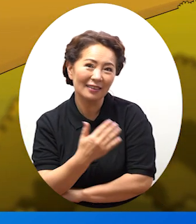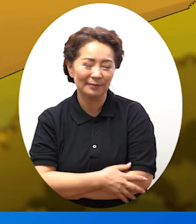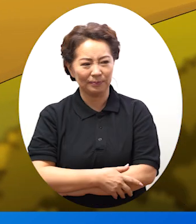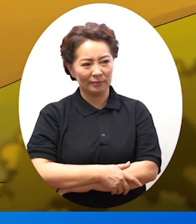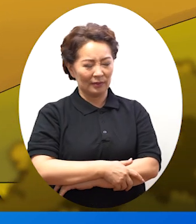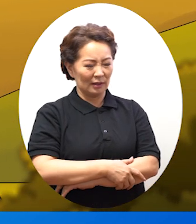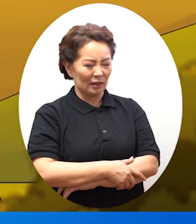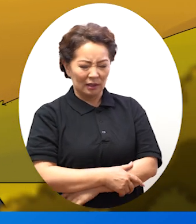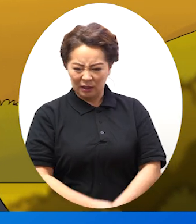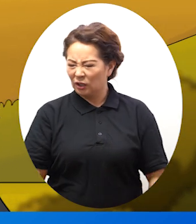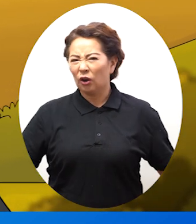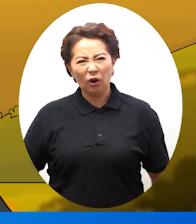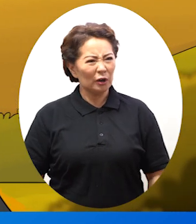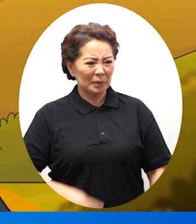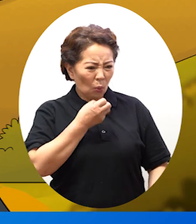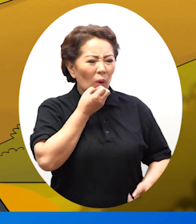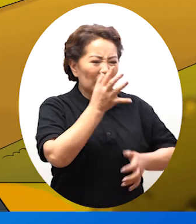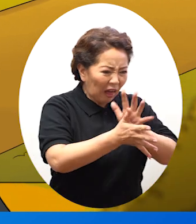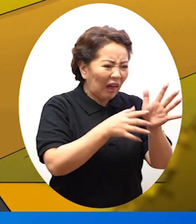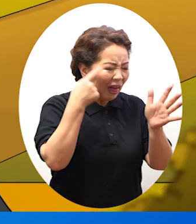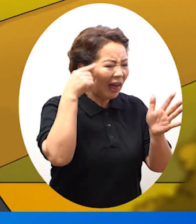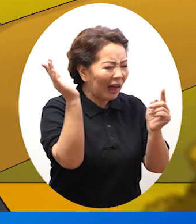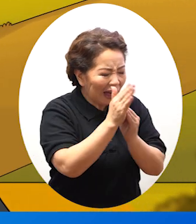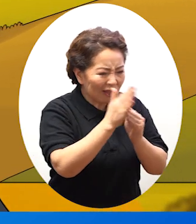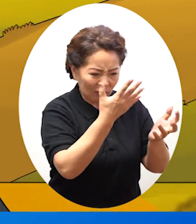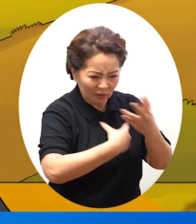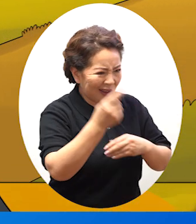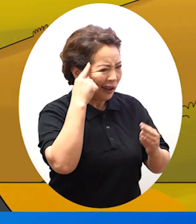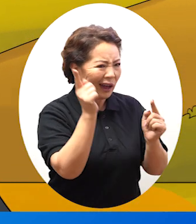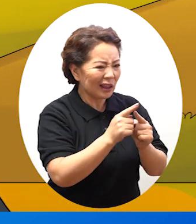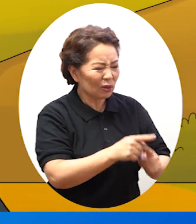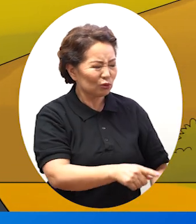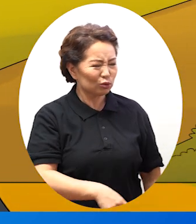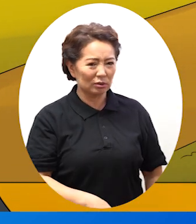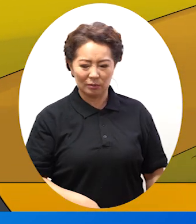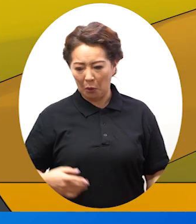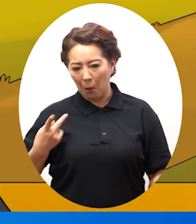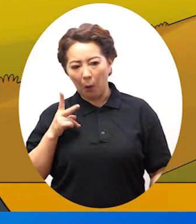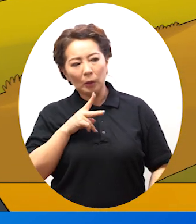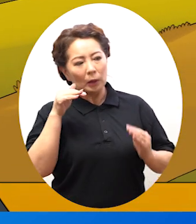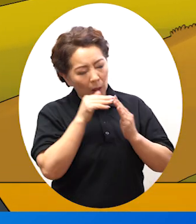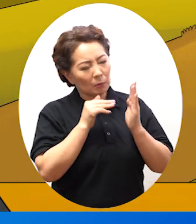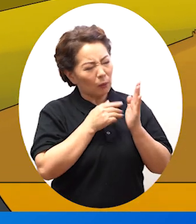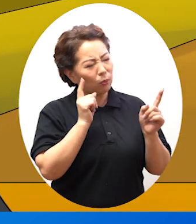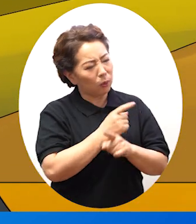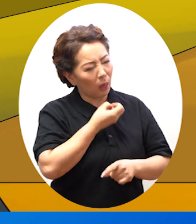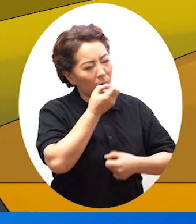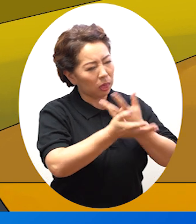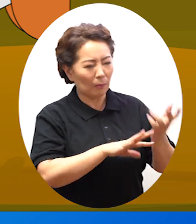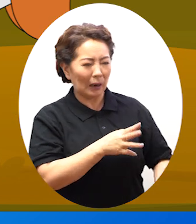Миний хэлсэн үгийг бүр үг гэж сонсохгүй байлаа шүү. хоёулаа буруу тайлбарлаад байгаа юм болов уу? Яаж ярилцах ёстой юм